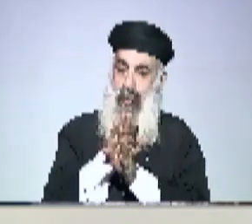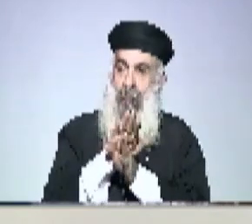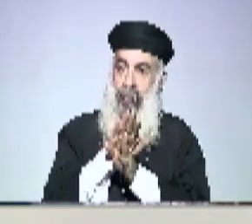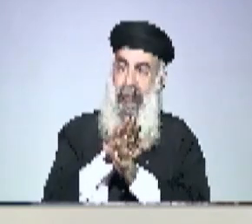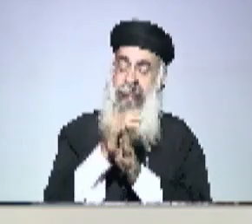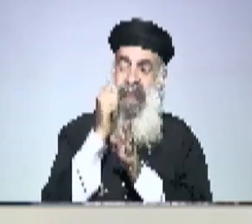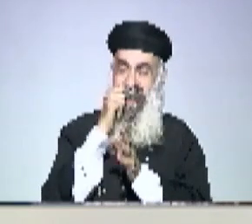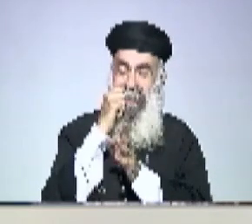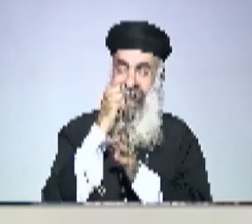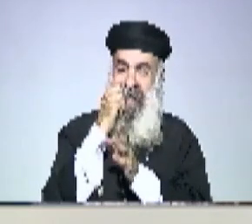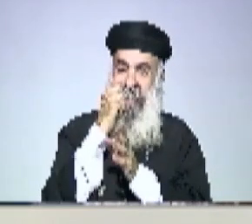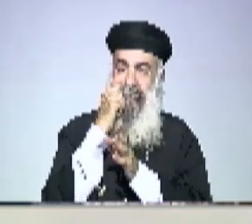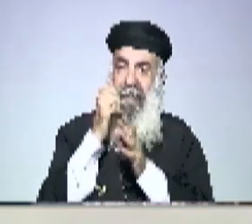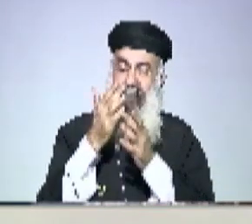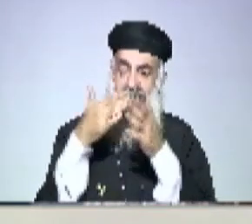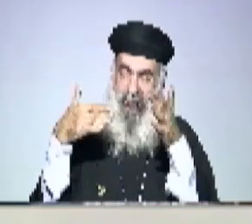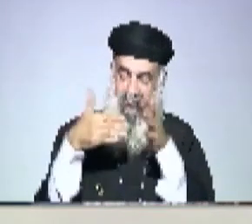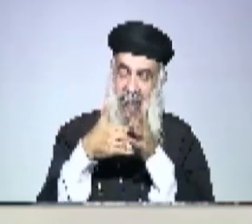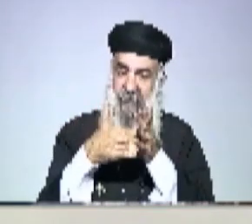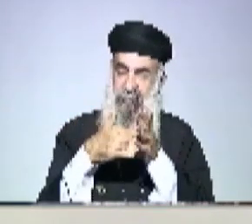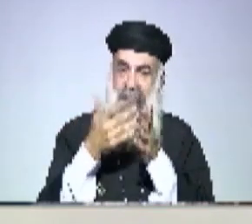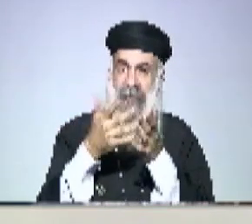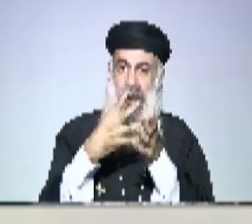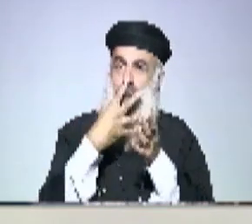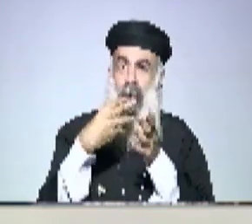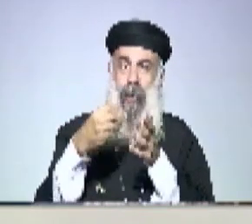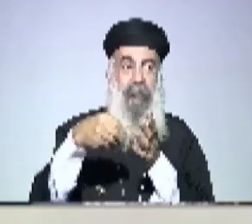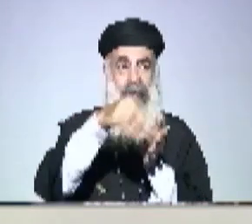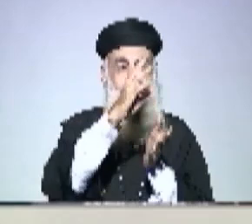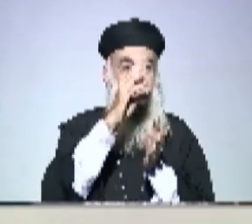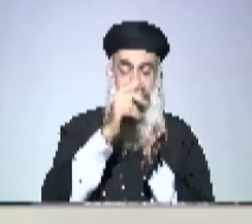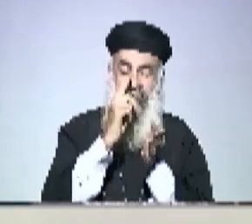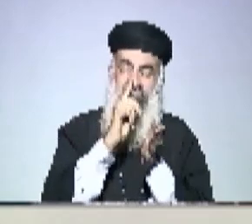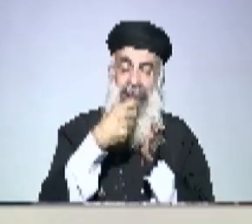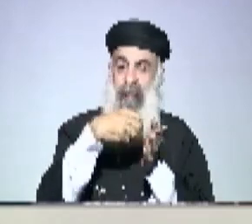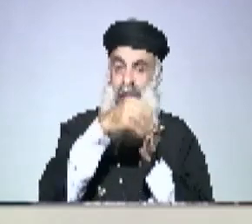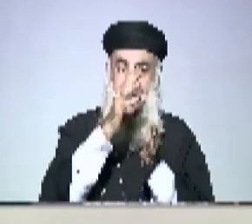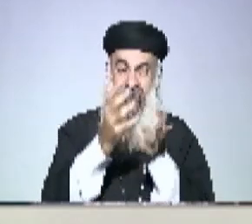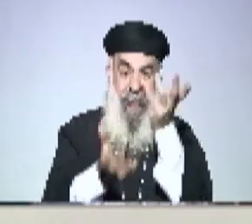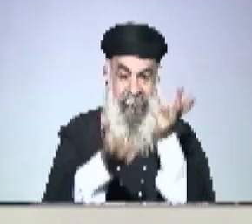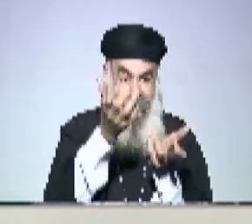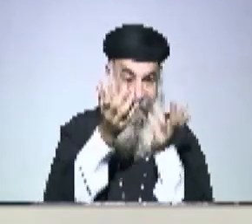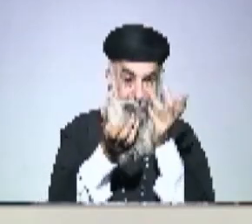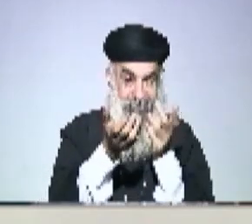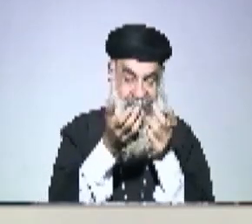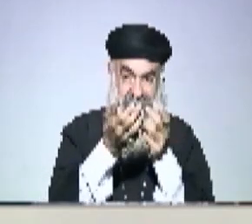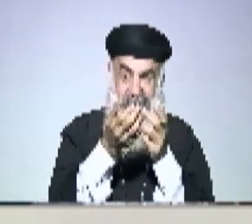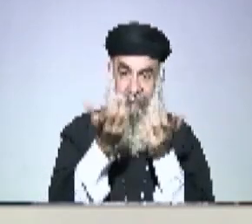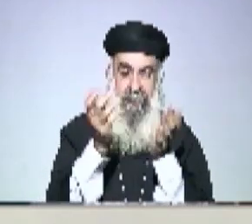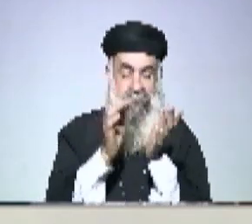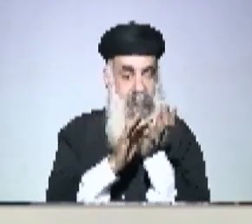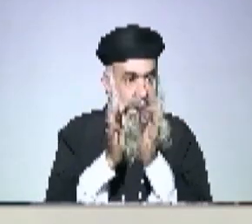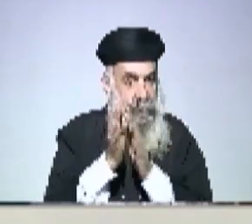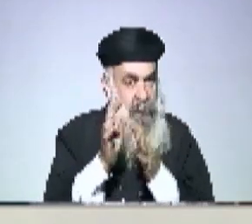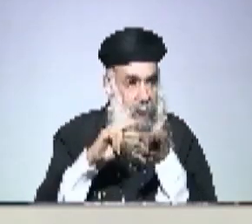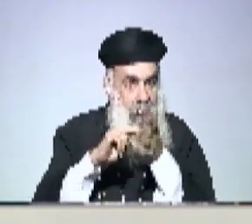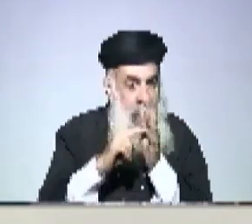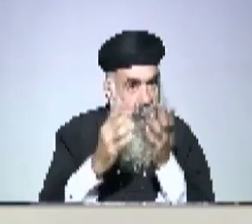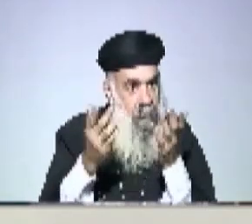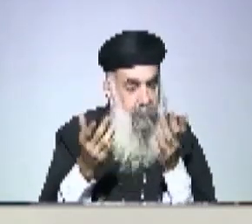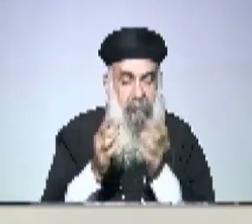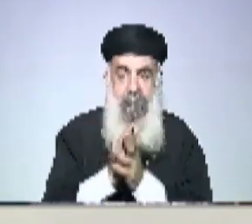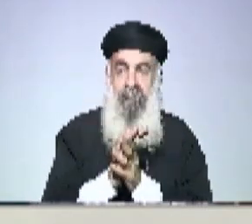ايه مصير الروح او النفس هل تروح للجحيم امال المسيح عمل ايه